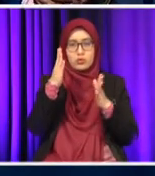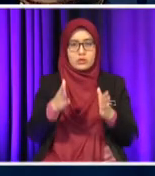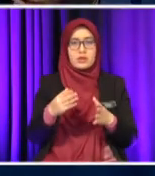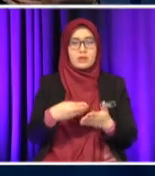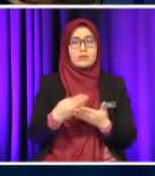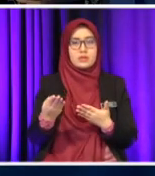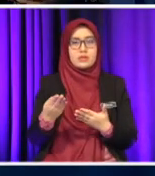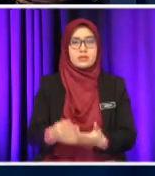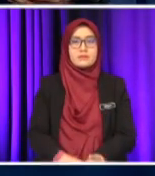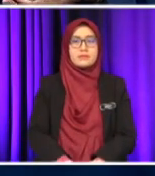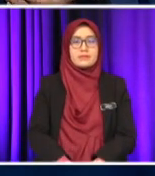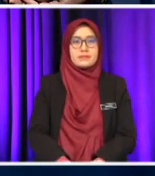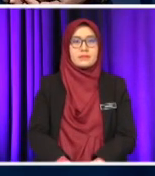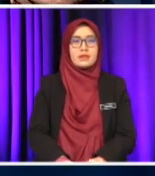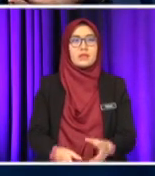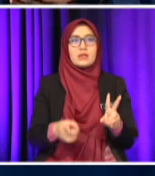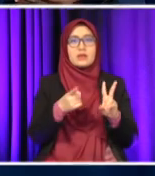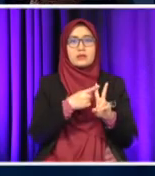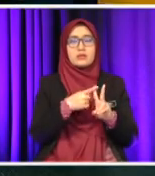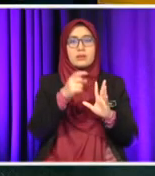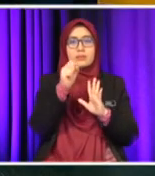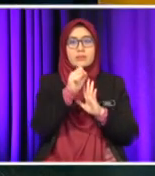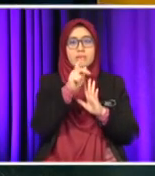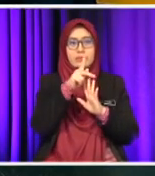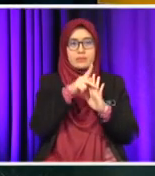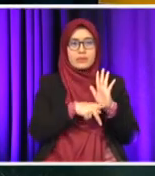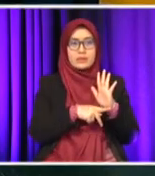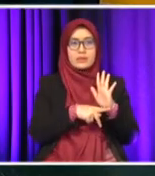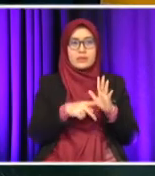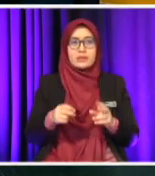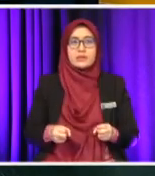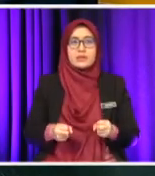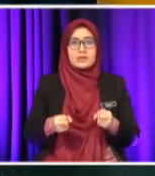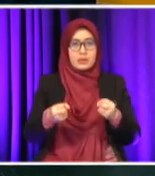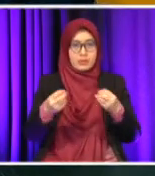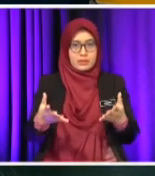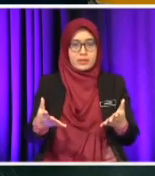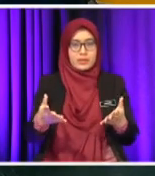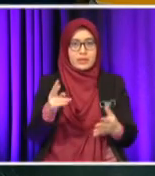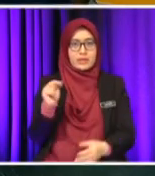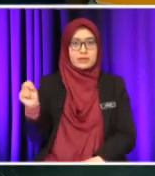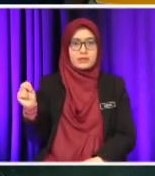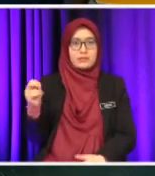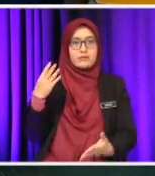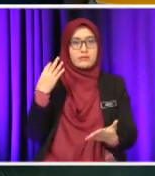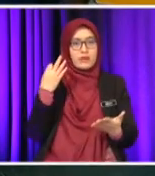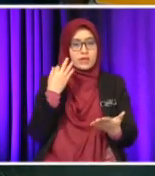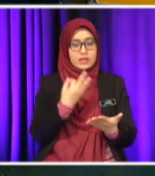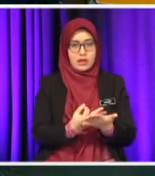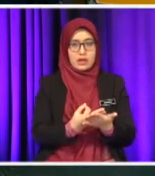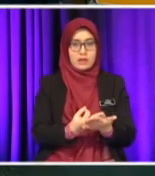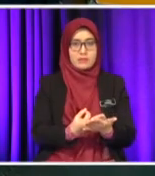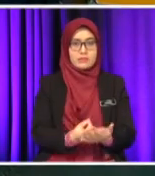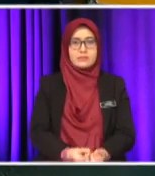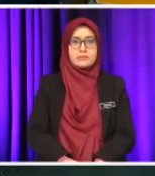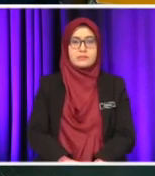penyampaian fakta kalau kita lihat dekat situ banyak maklumat yang disampaikan melalui iklan kaidah